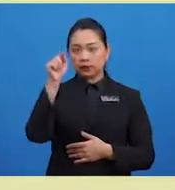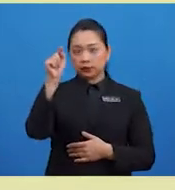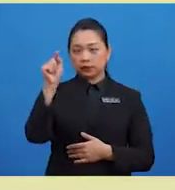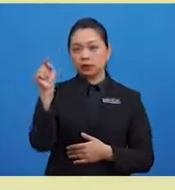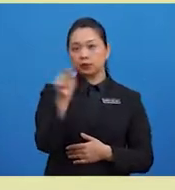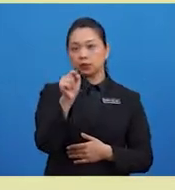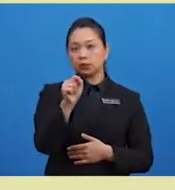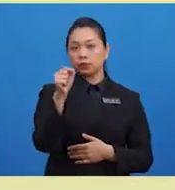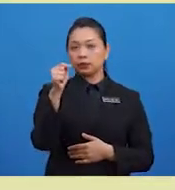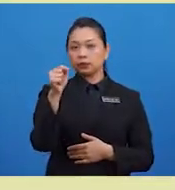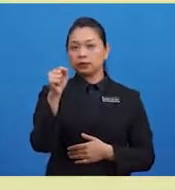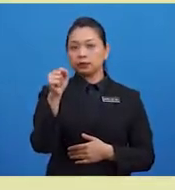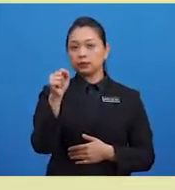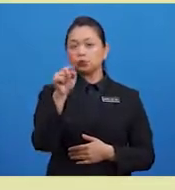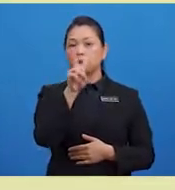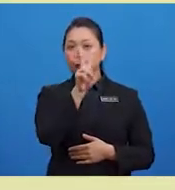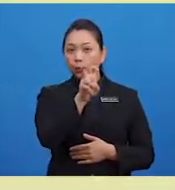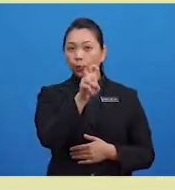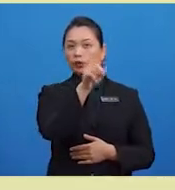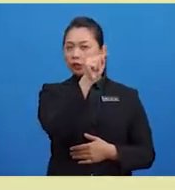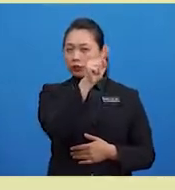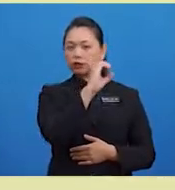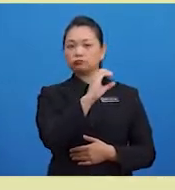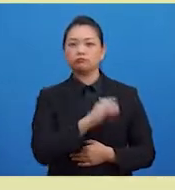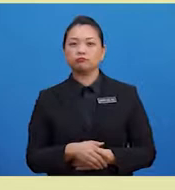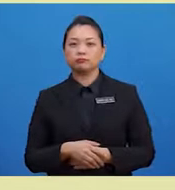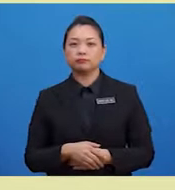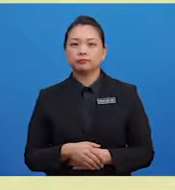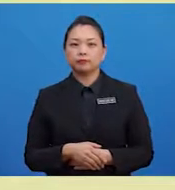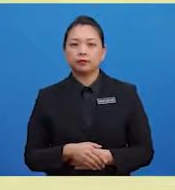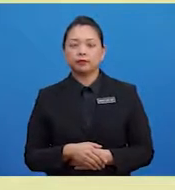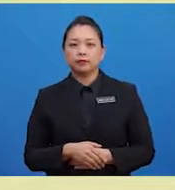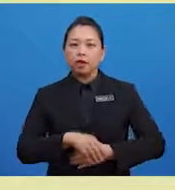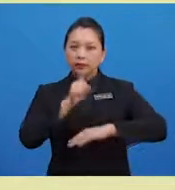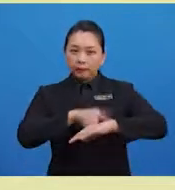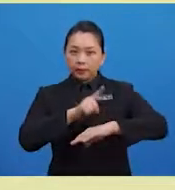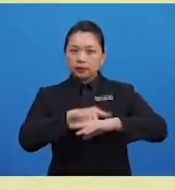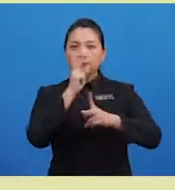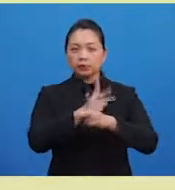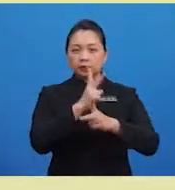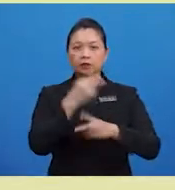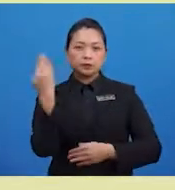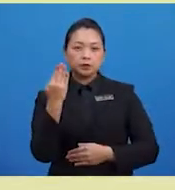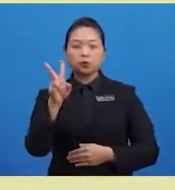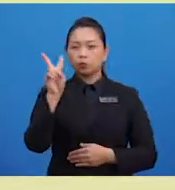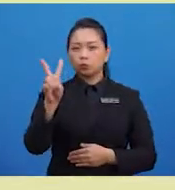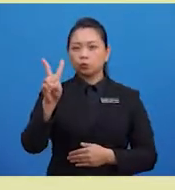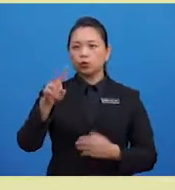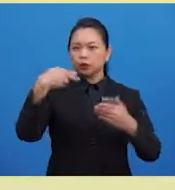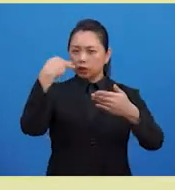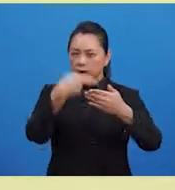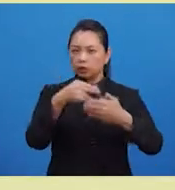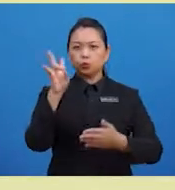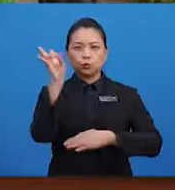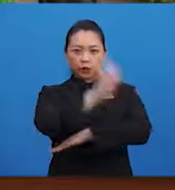Celsius sehingga 20 darjah Celsius. Jangka masa penyimpanan biasanya adalah selama 2 hingga 7 hari.